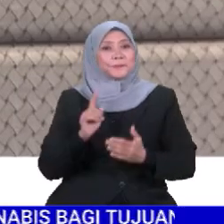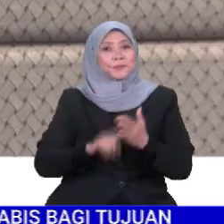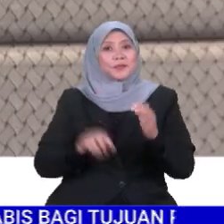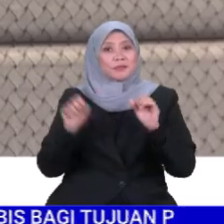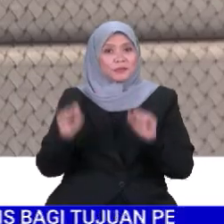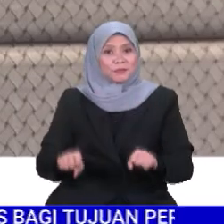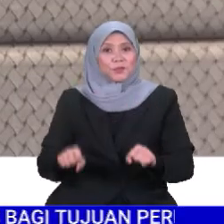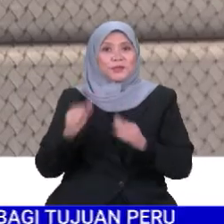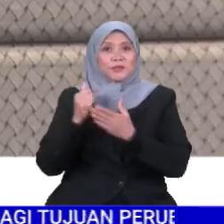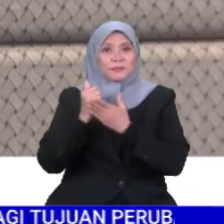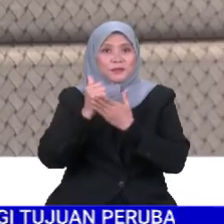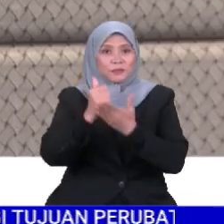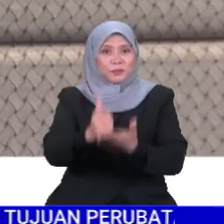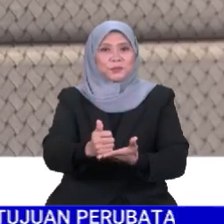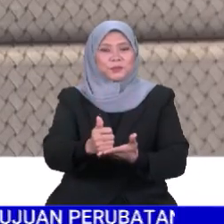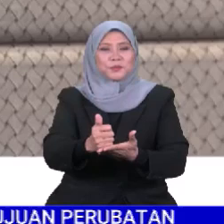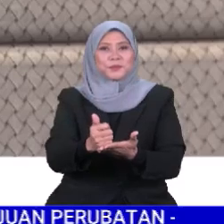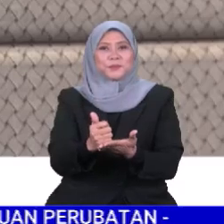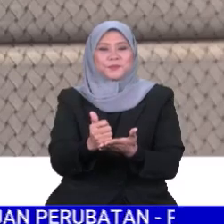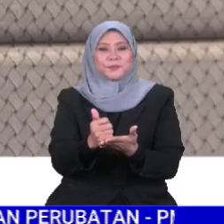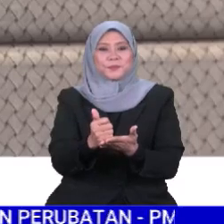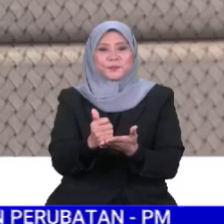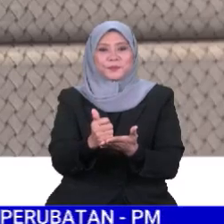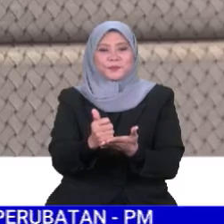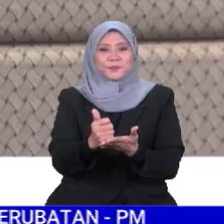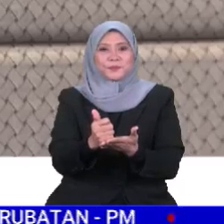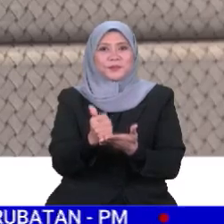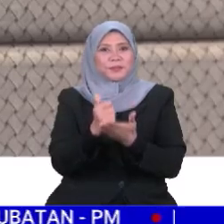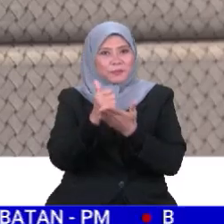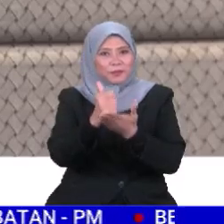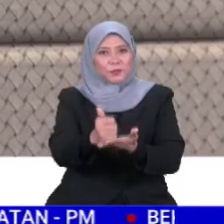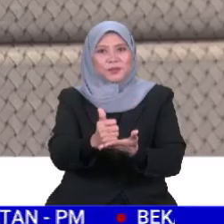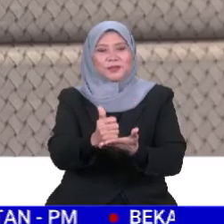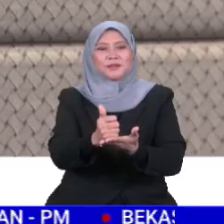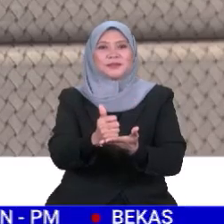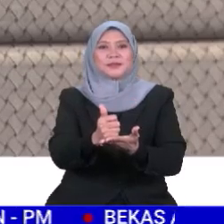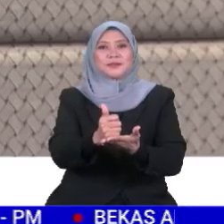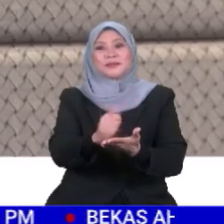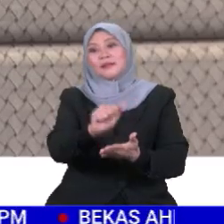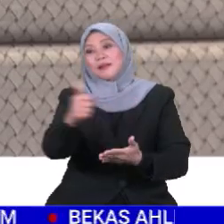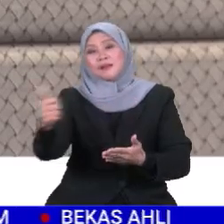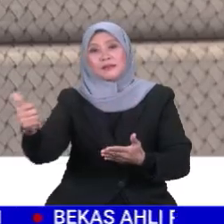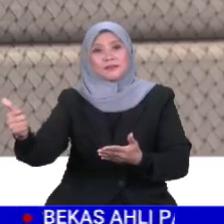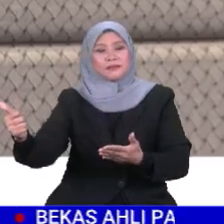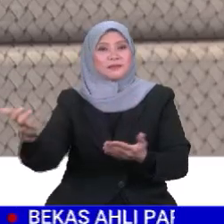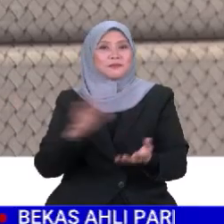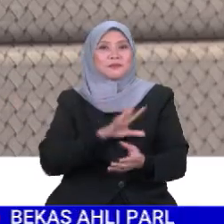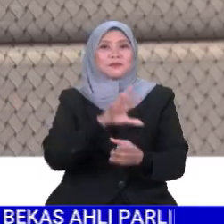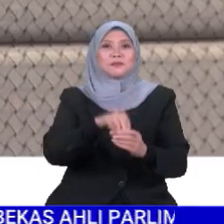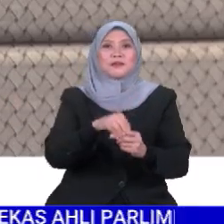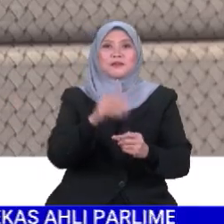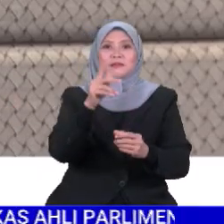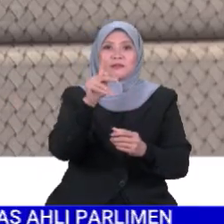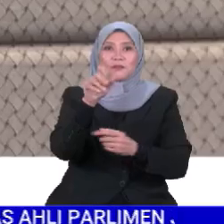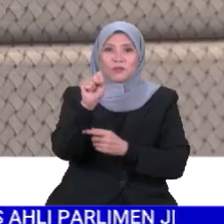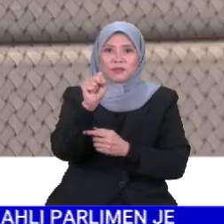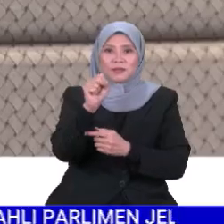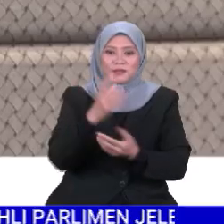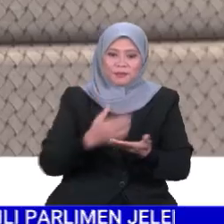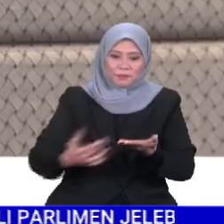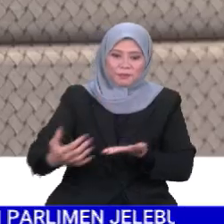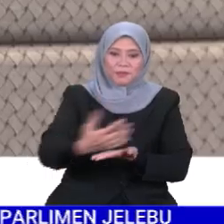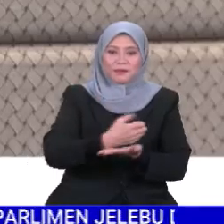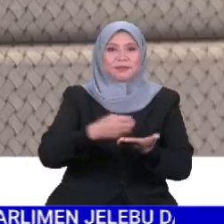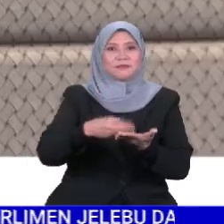bantu dari segi bantuan dasar yang lain sekarang ini yang melibatkan kos dan